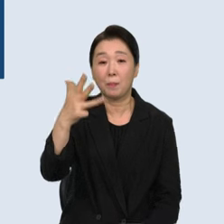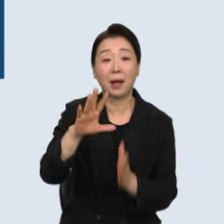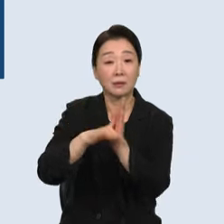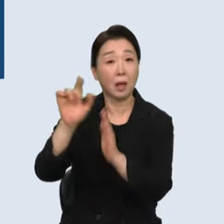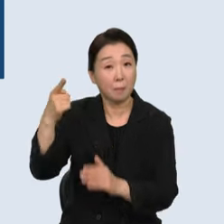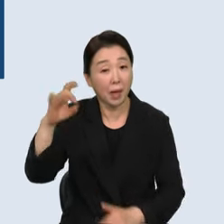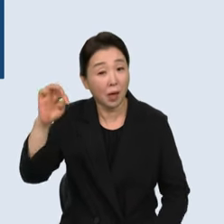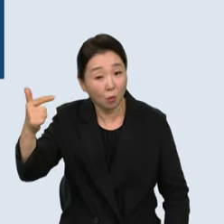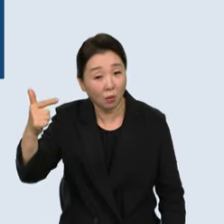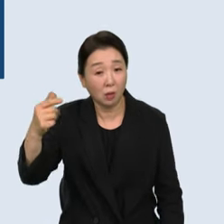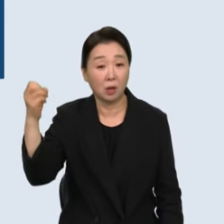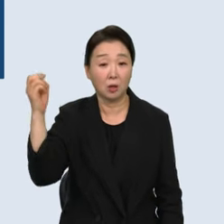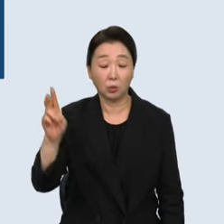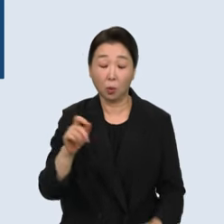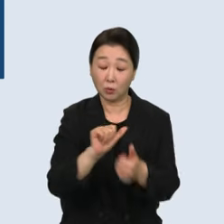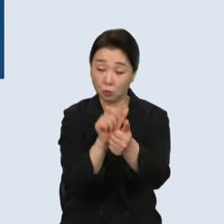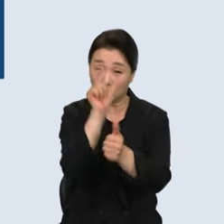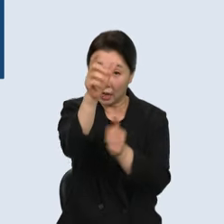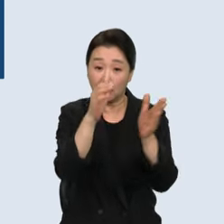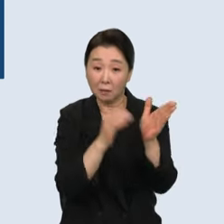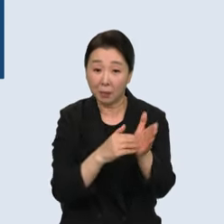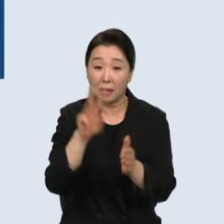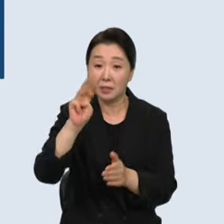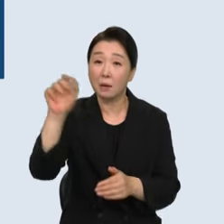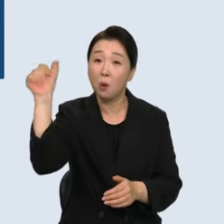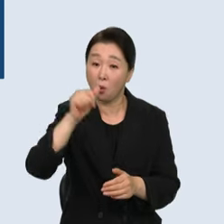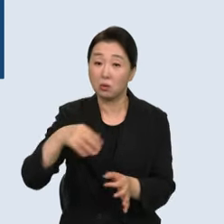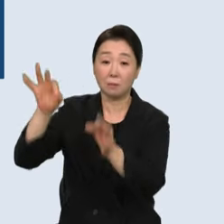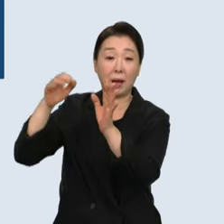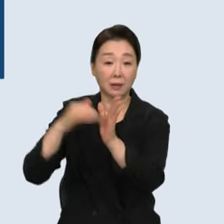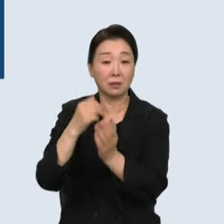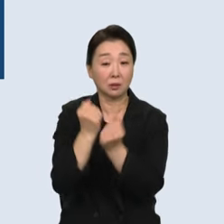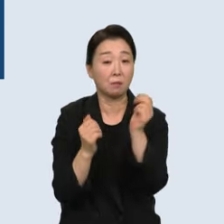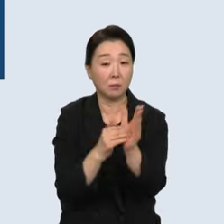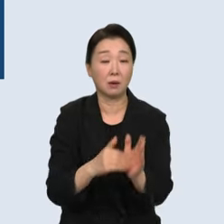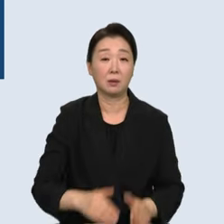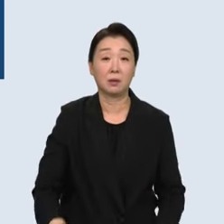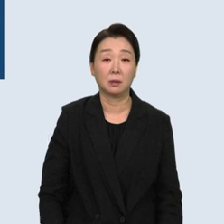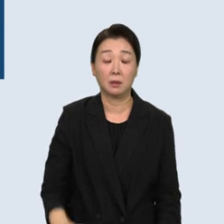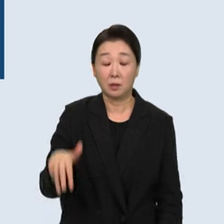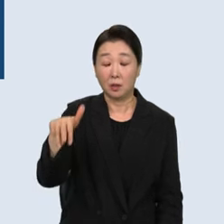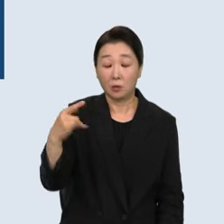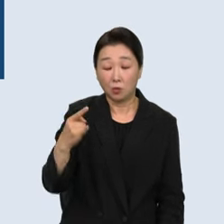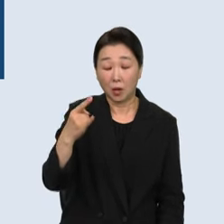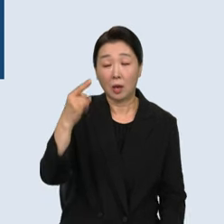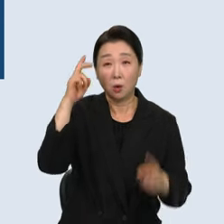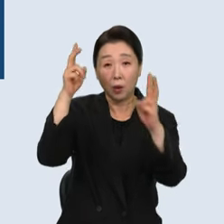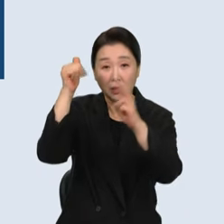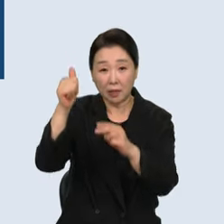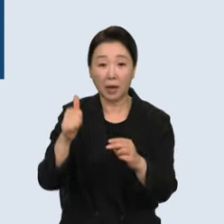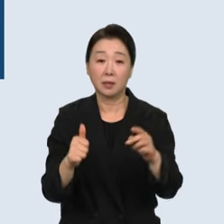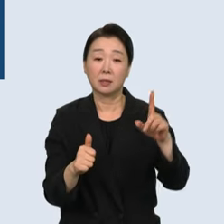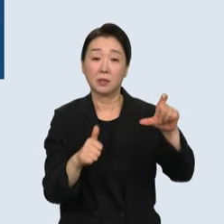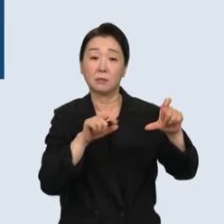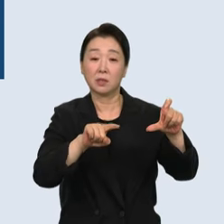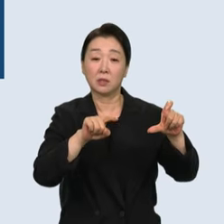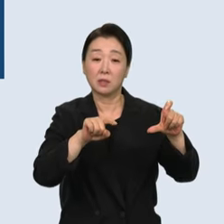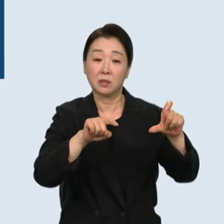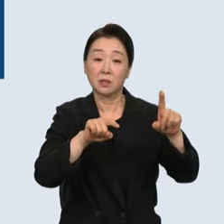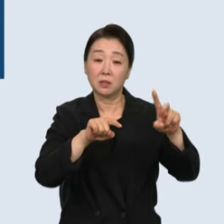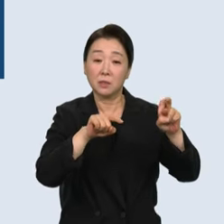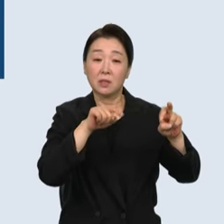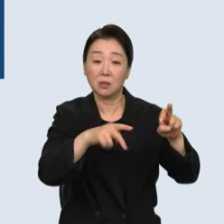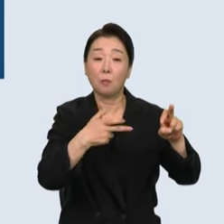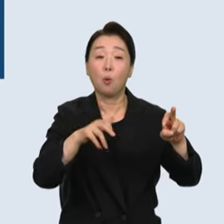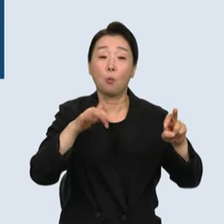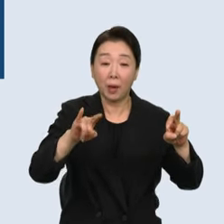됐고 상장된 2009년 3만 5천 원대가 됐다고 설명했습니다. 최종현 회장이 12.5배, 최태원 회장이